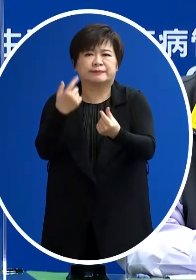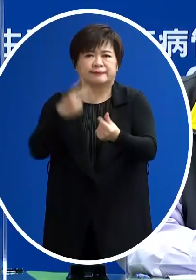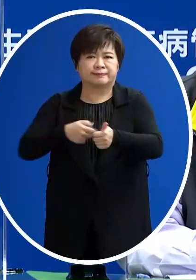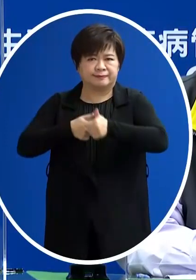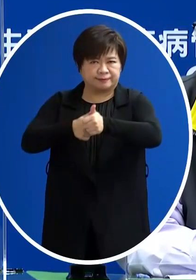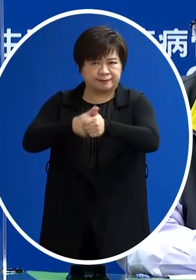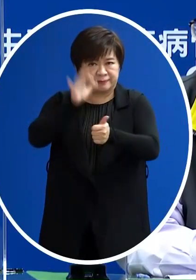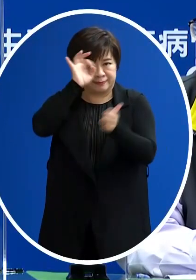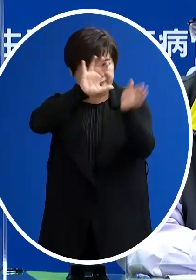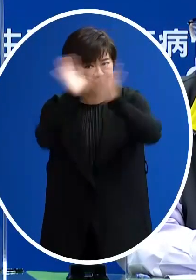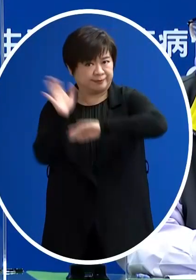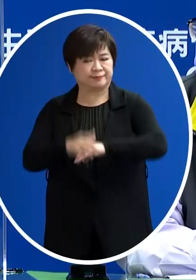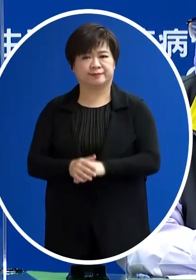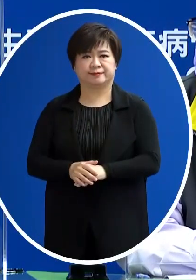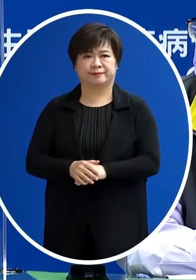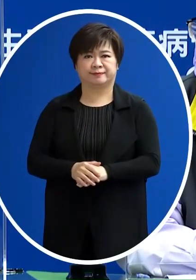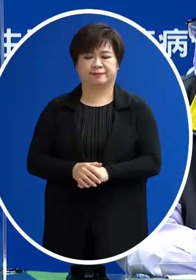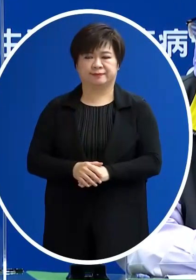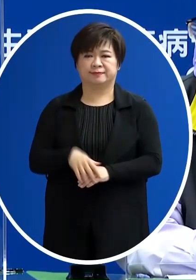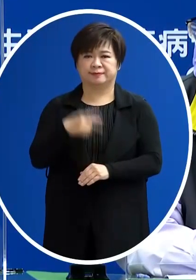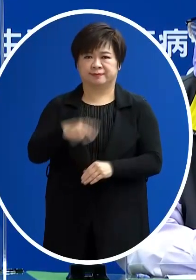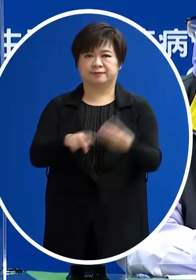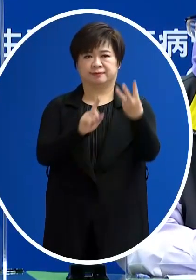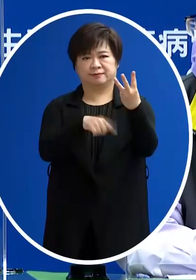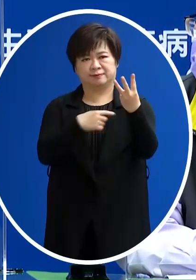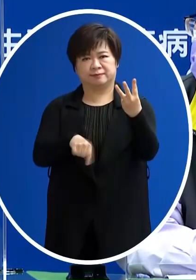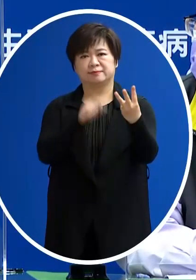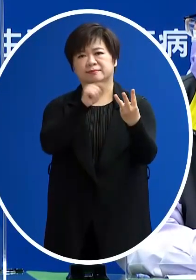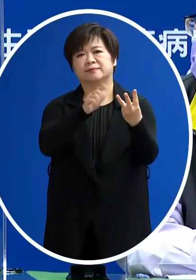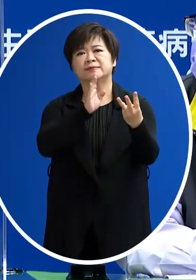察。那另外有3个都是个案，